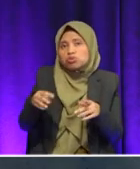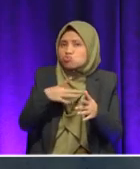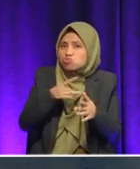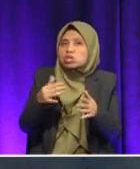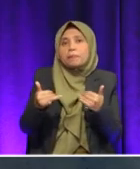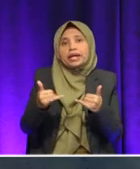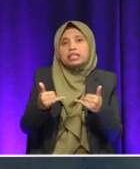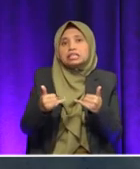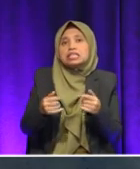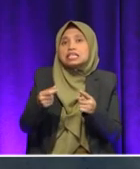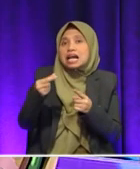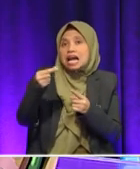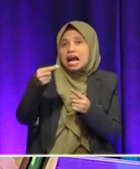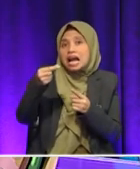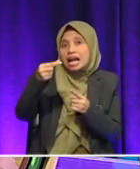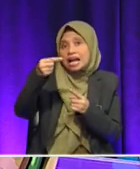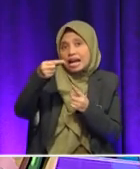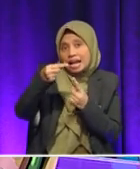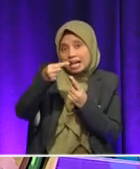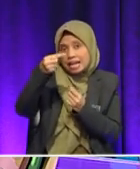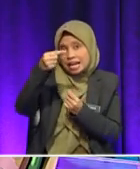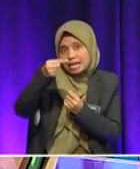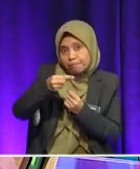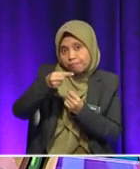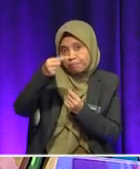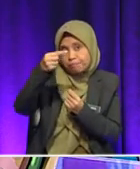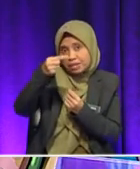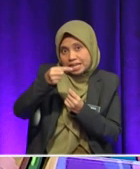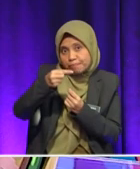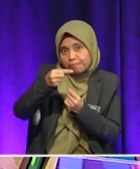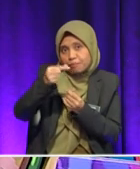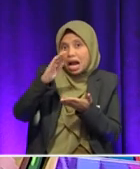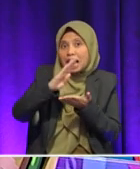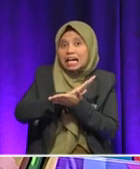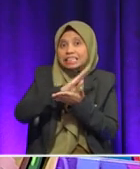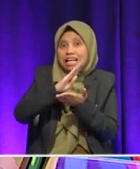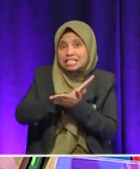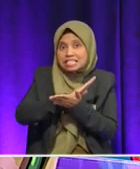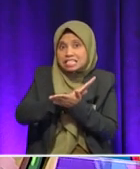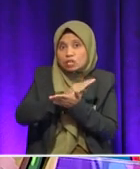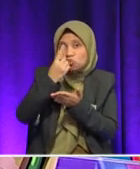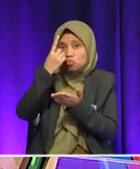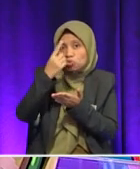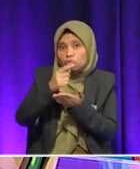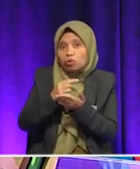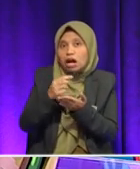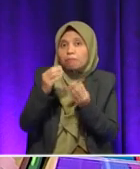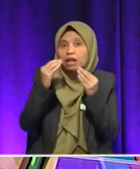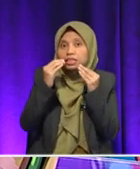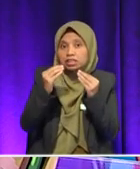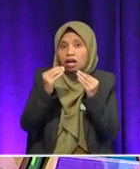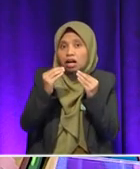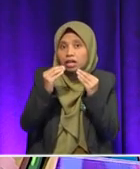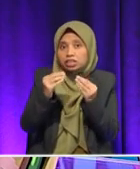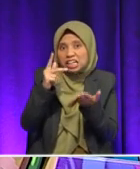kertas yang berwarna-warnian saya selalu guna untuk membilang untuk buat TV membilang oke tapi